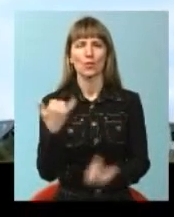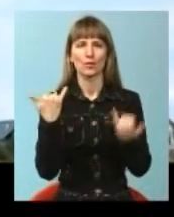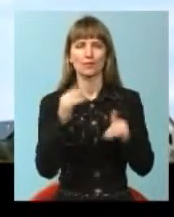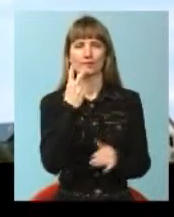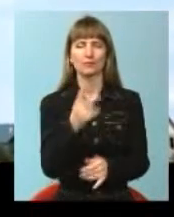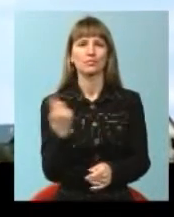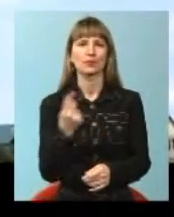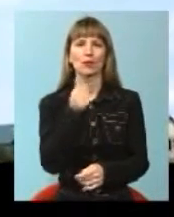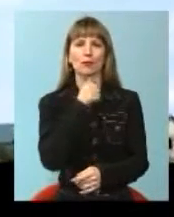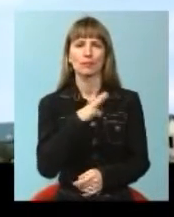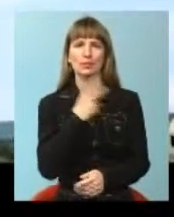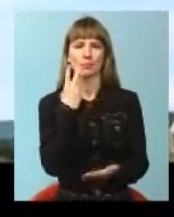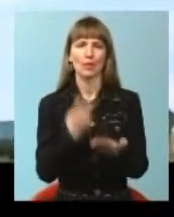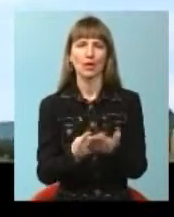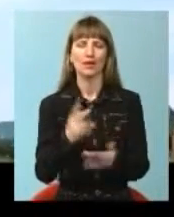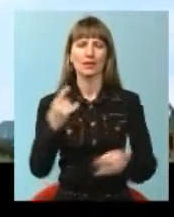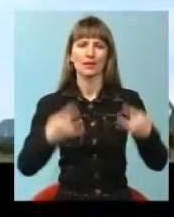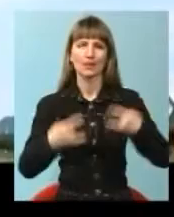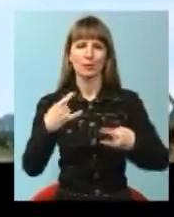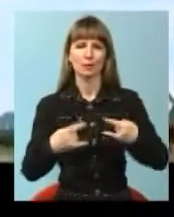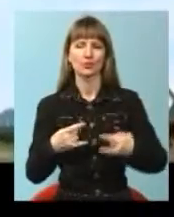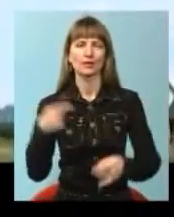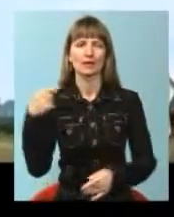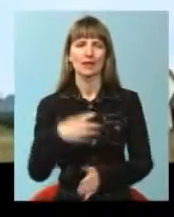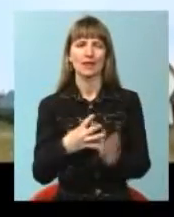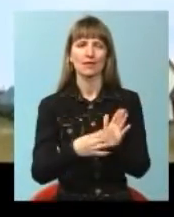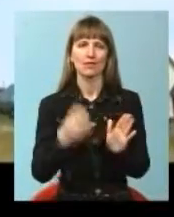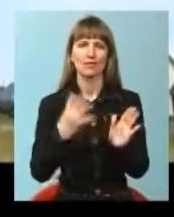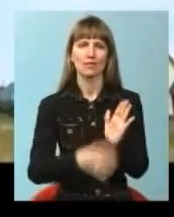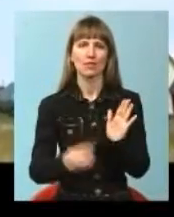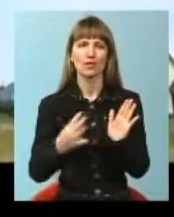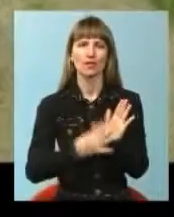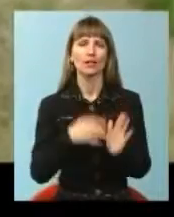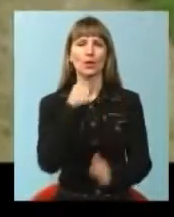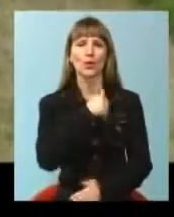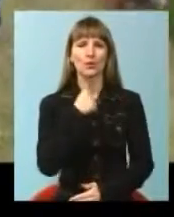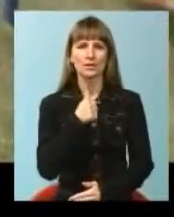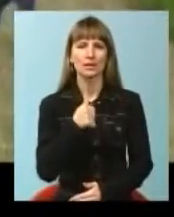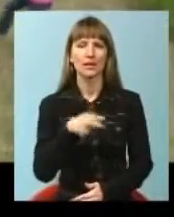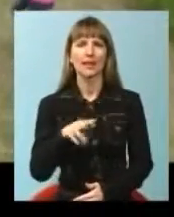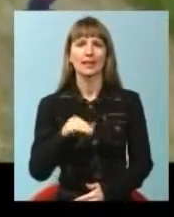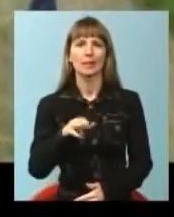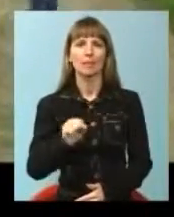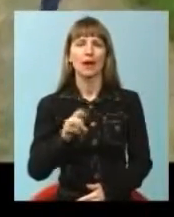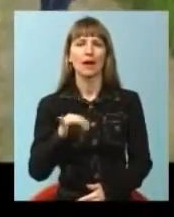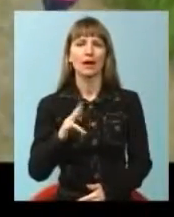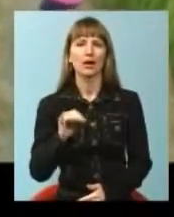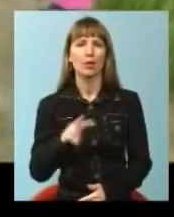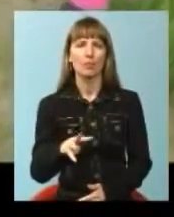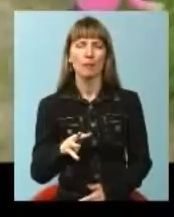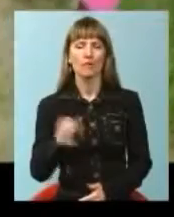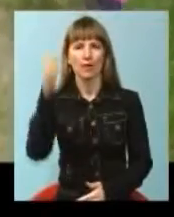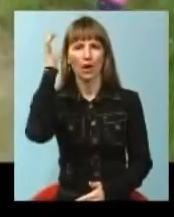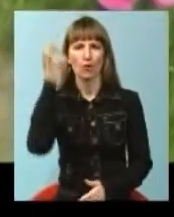цей досвід був продемонстрований на телебаченні у 1999 році Лі Мариком в його науковій передачі